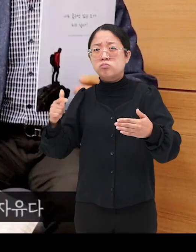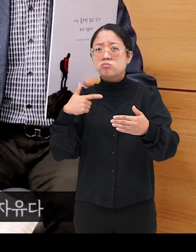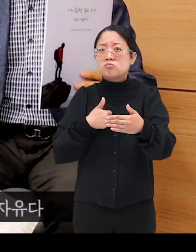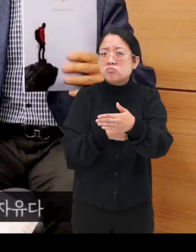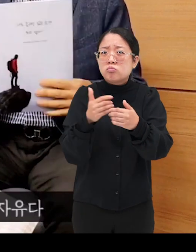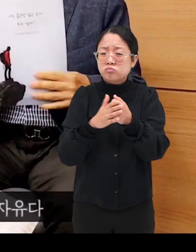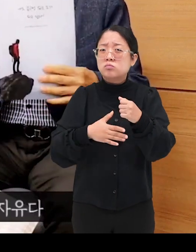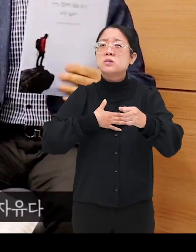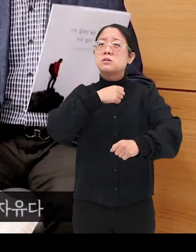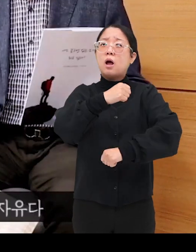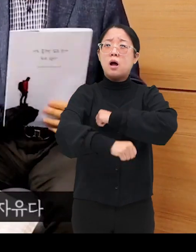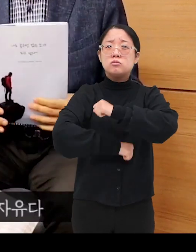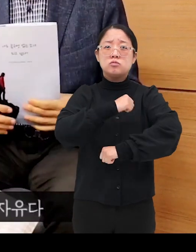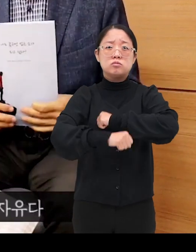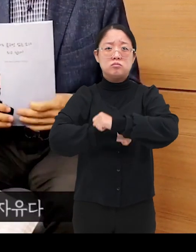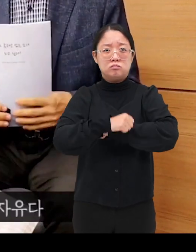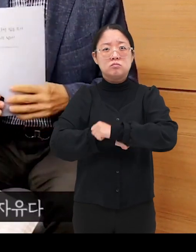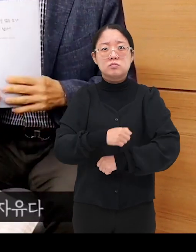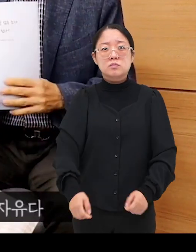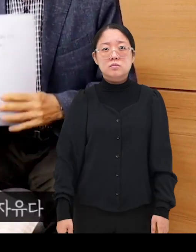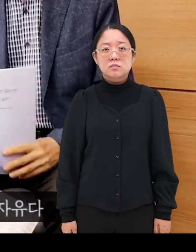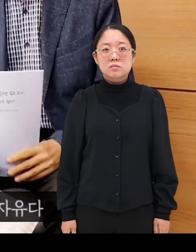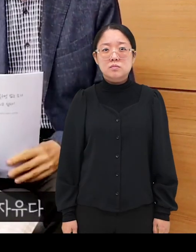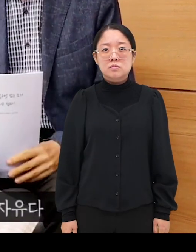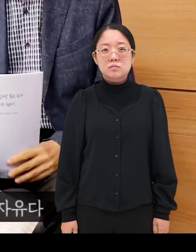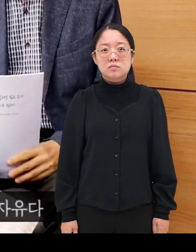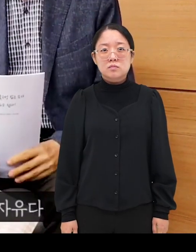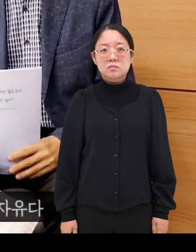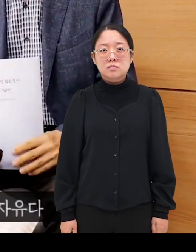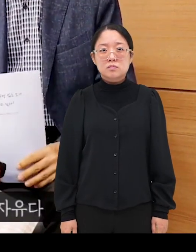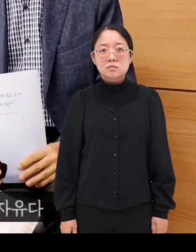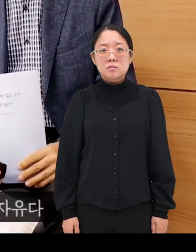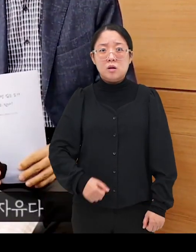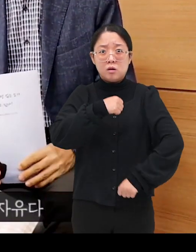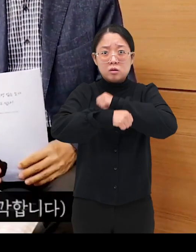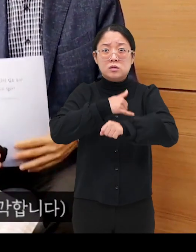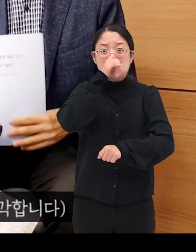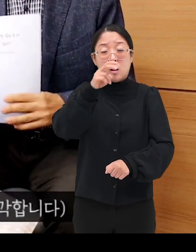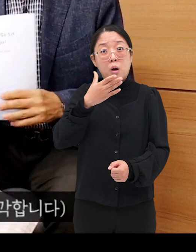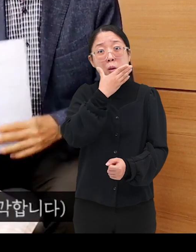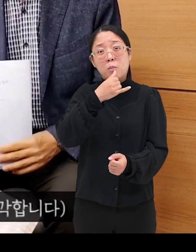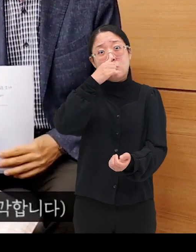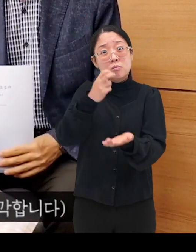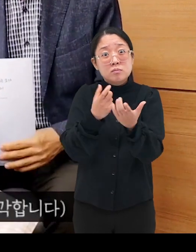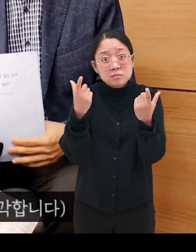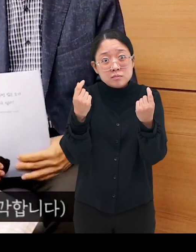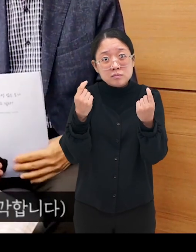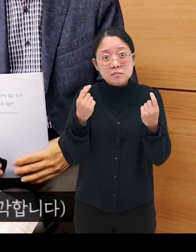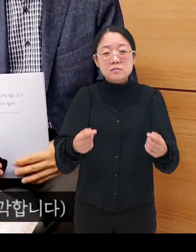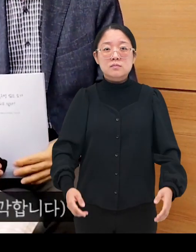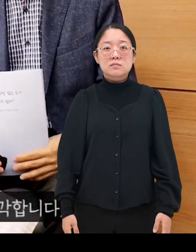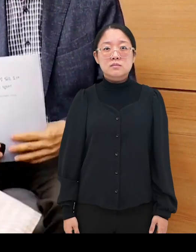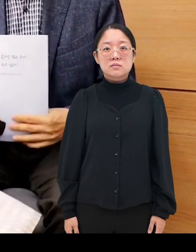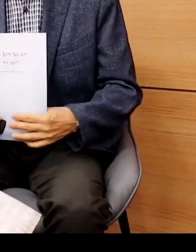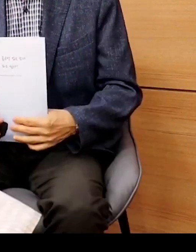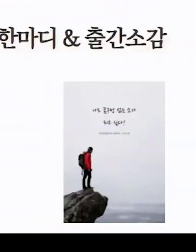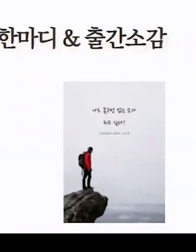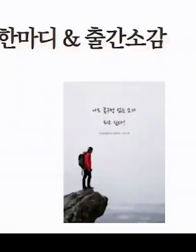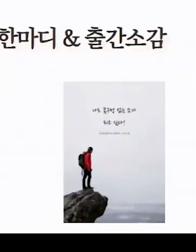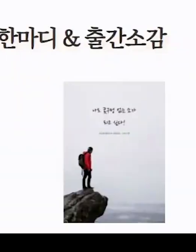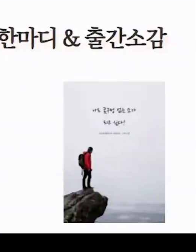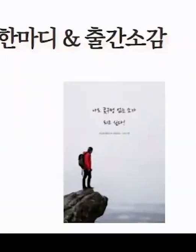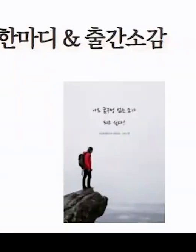규범이나 도덕에 그걸 벗어나지 않는 그런 상태가 자유다. 자유가 있어야 일단 행복이 있을 거다. 그러니까